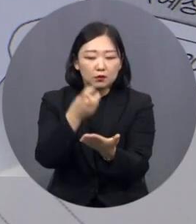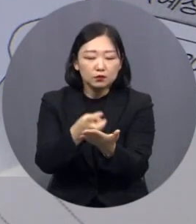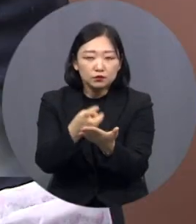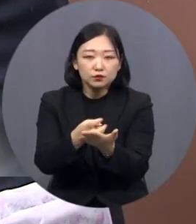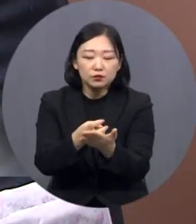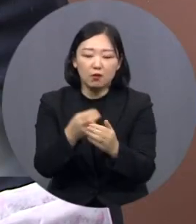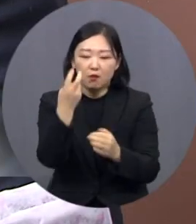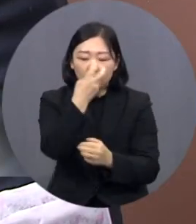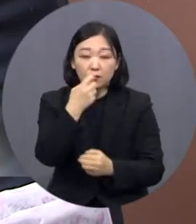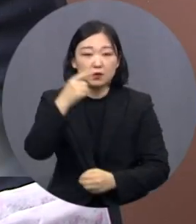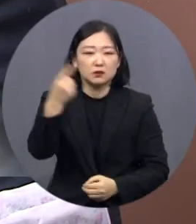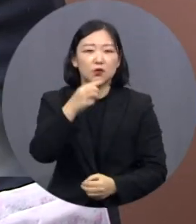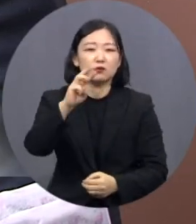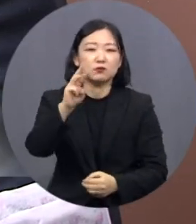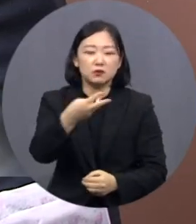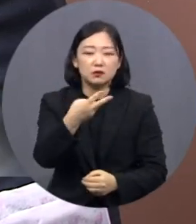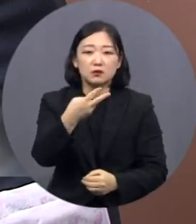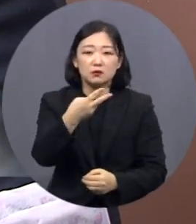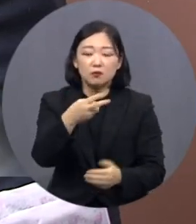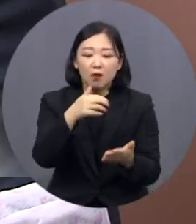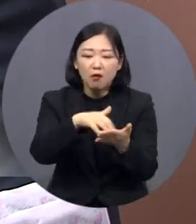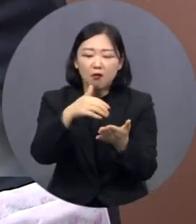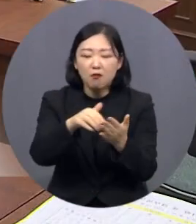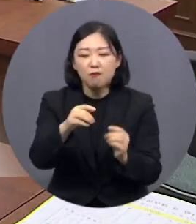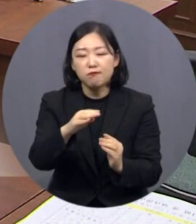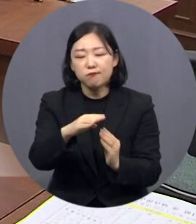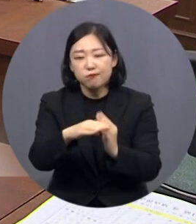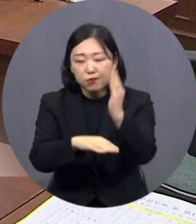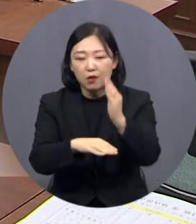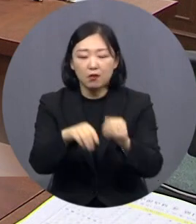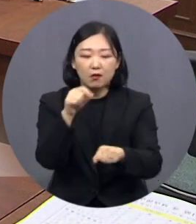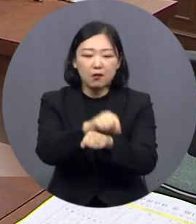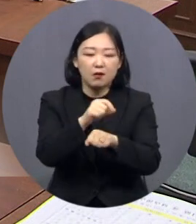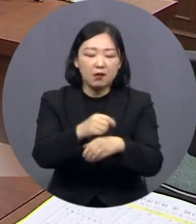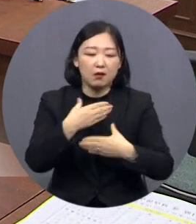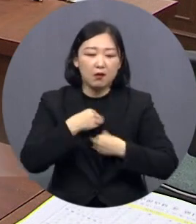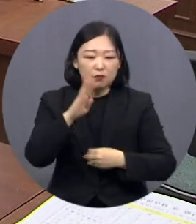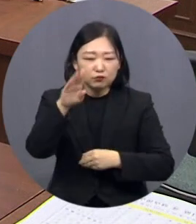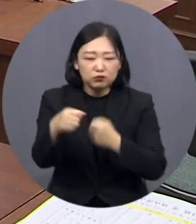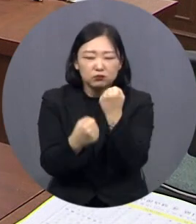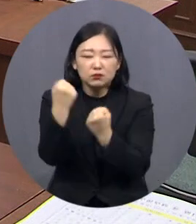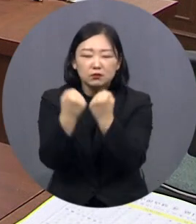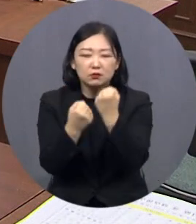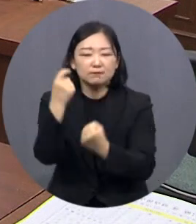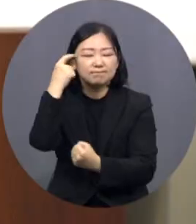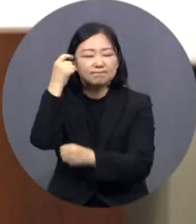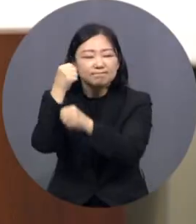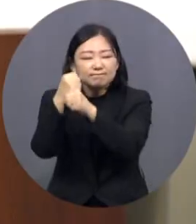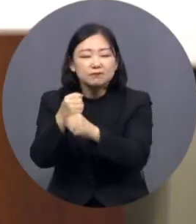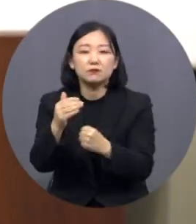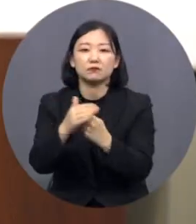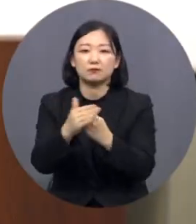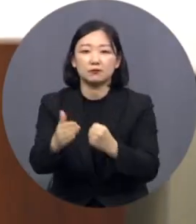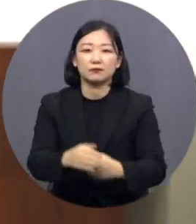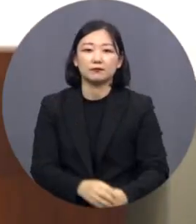법률 등이 1,200여 개가 넘는데도 행정안전부만 설득하면 된다고 생각한다는 겁니다.